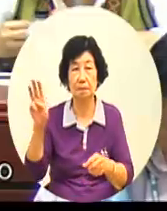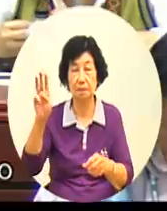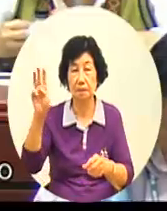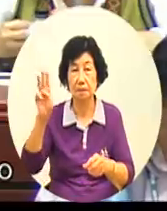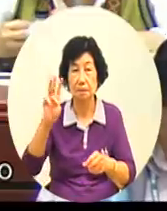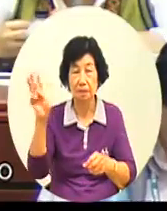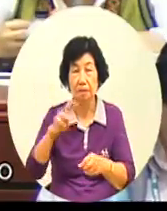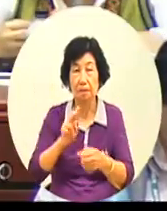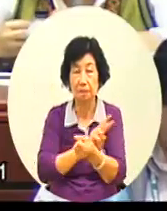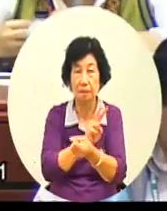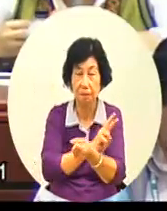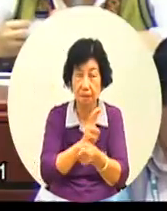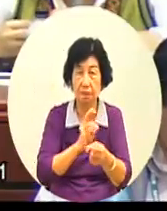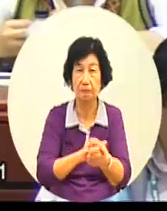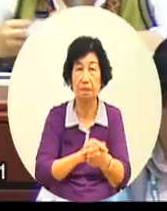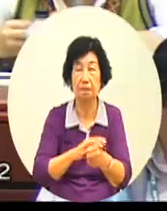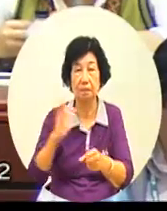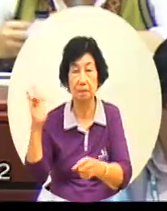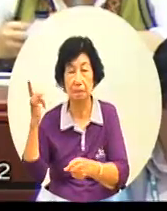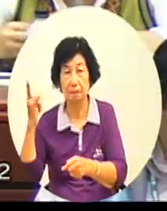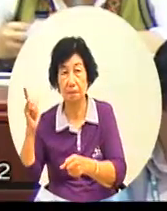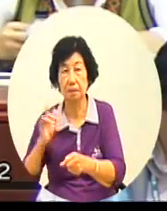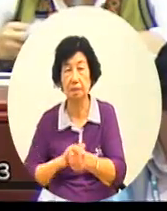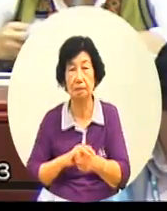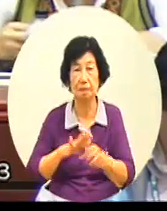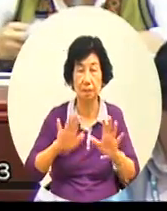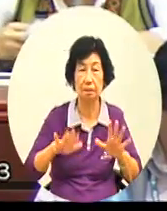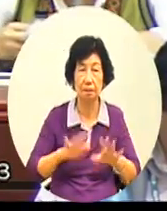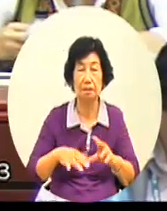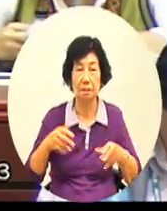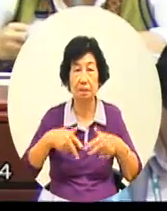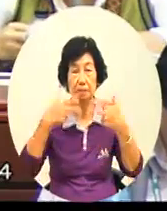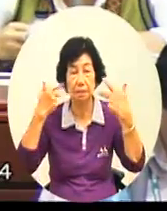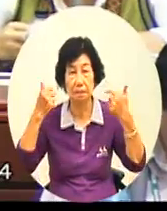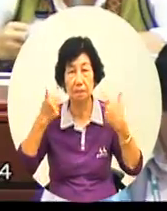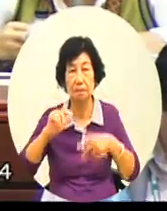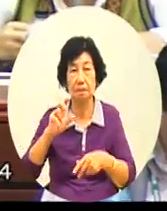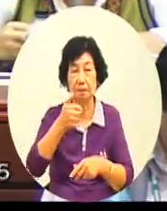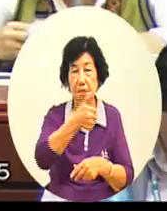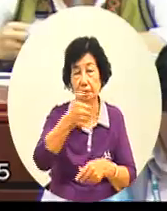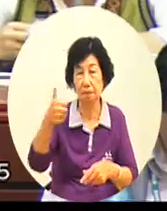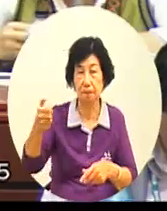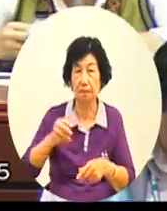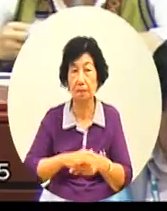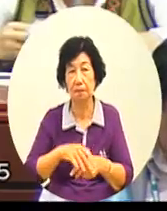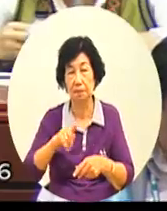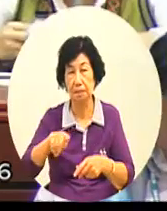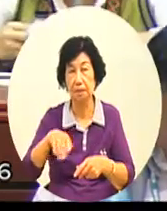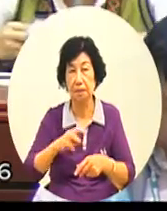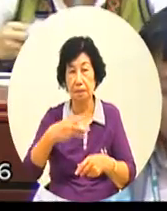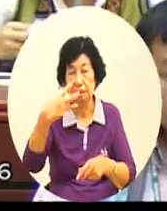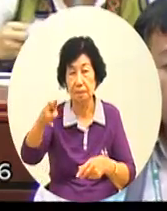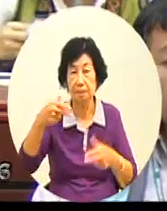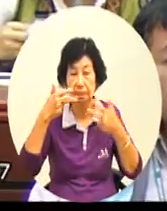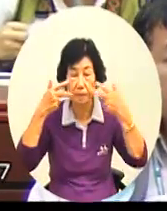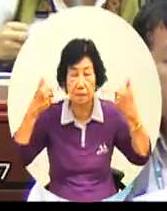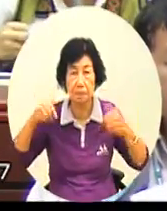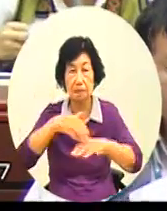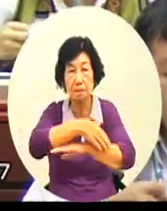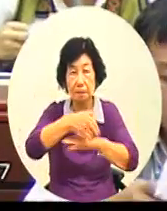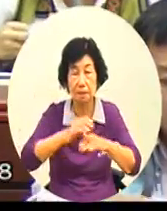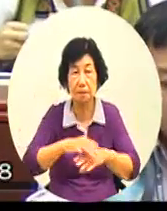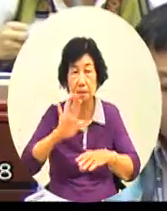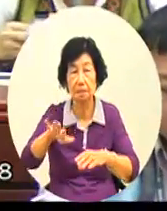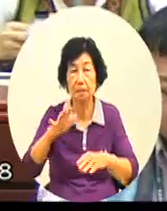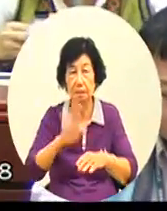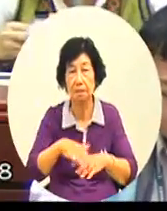这是中央的政策，那全国55个原住民乡都极力争取，那本市3个原乡都争取到，还有很多县市的乡公